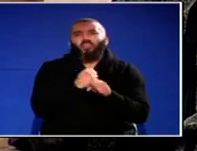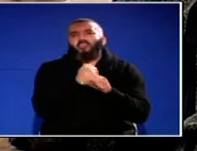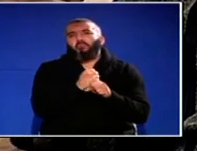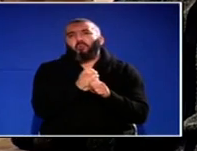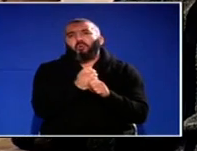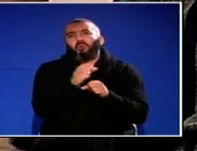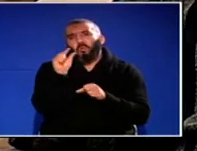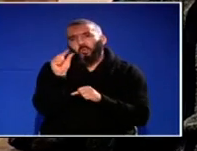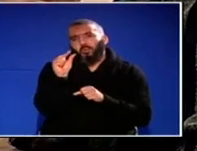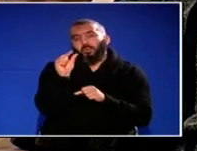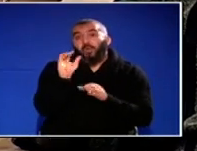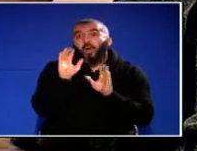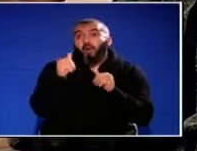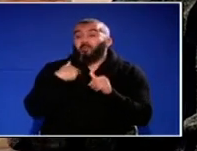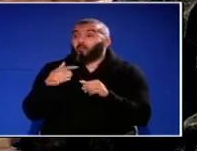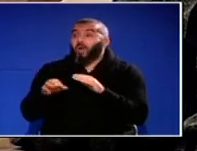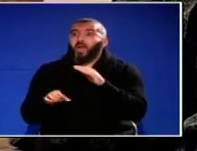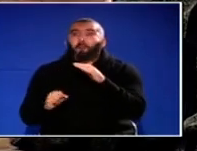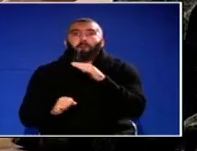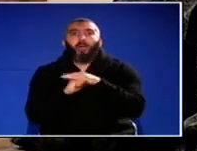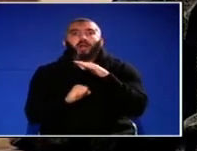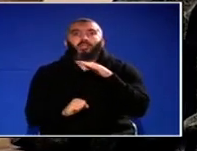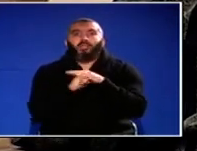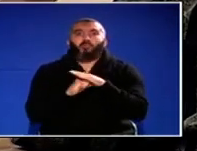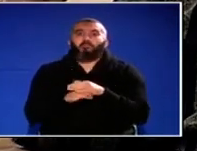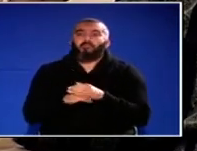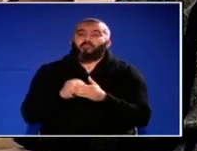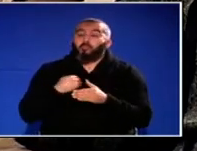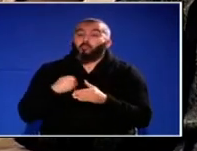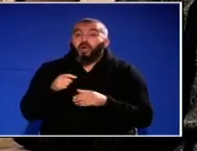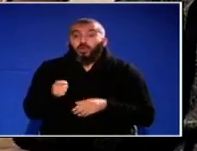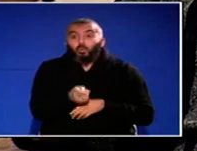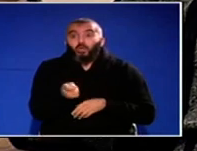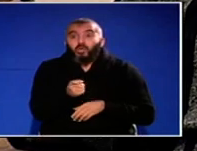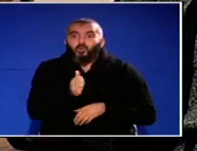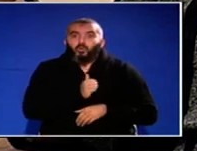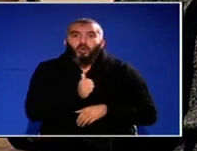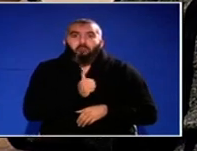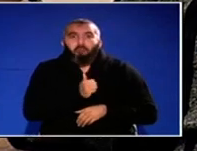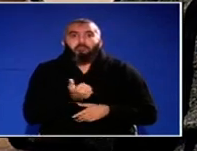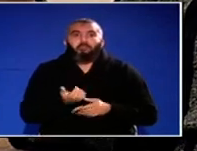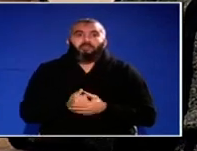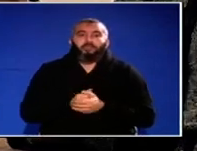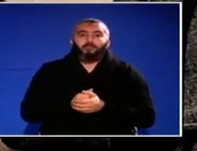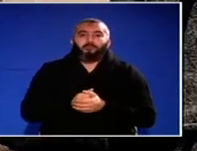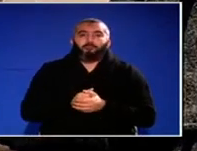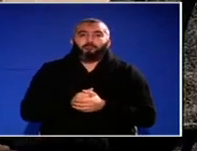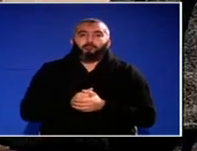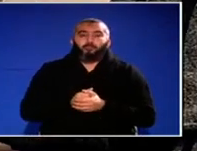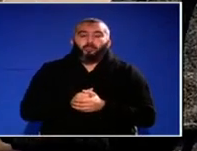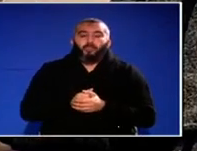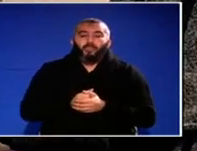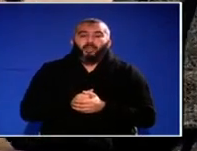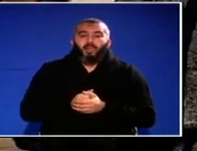يضاعف أعماله في سواء في واجباته أو في تطوعاته. إذن لكأنما هذه الأشهر